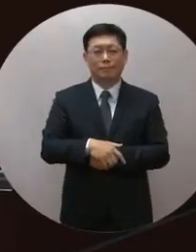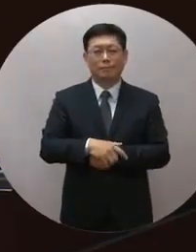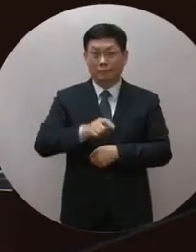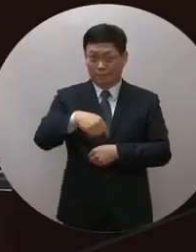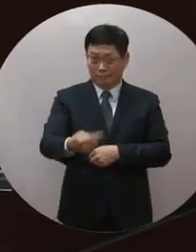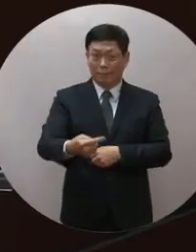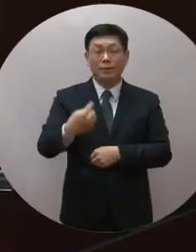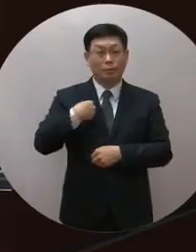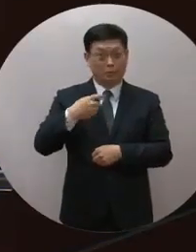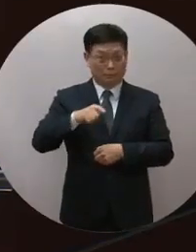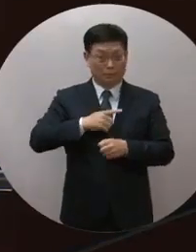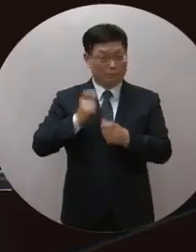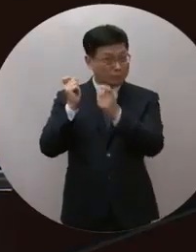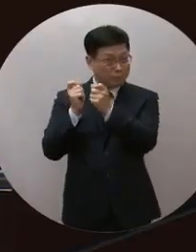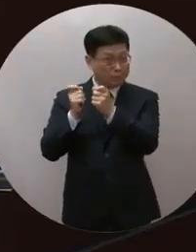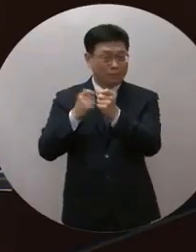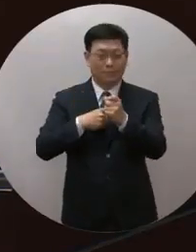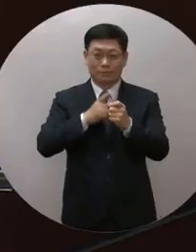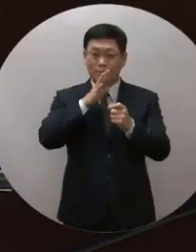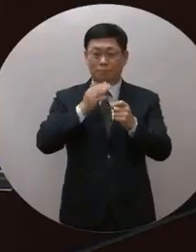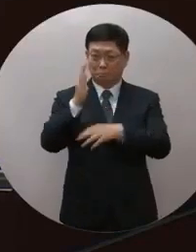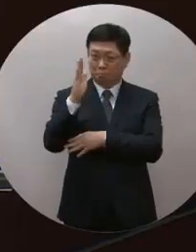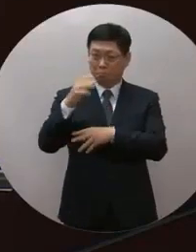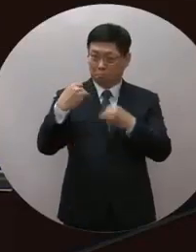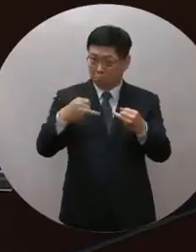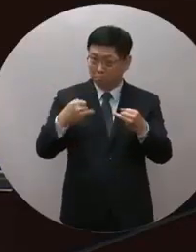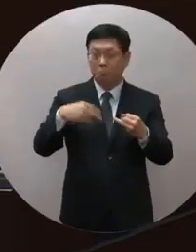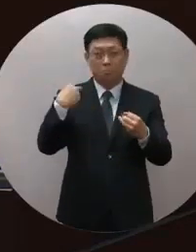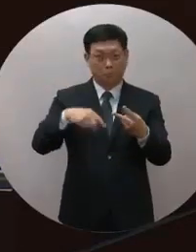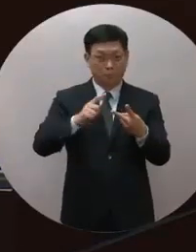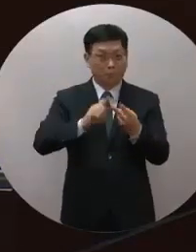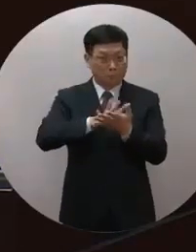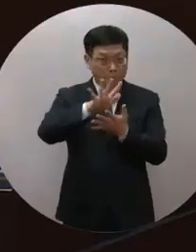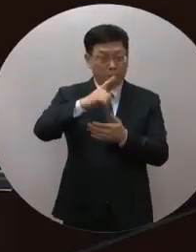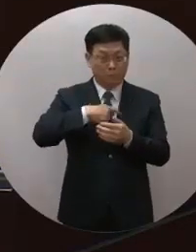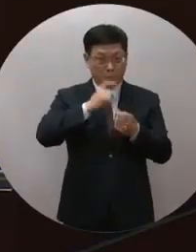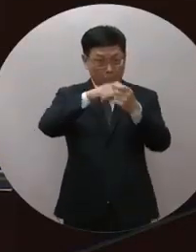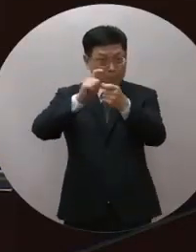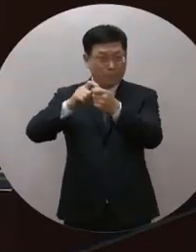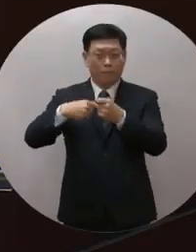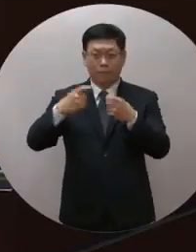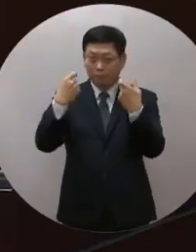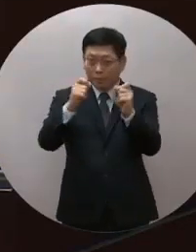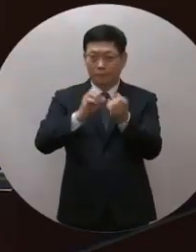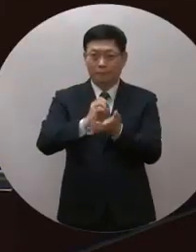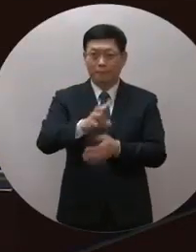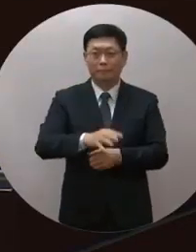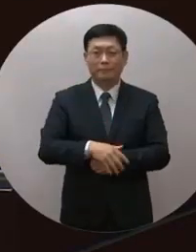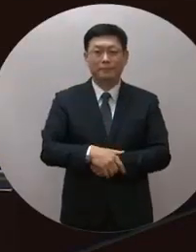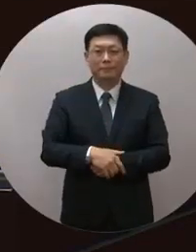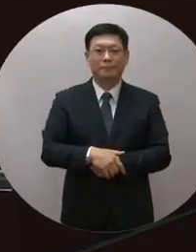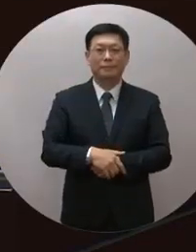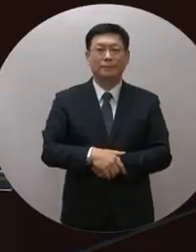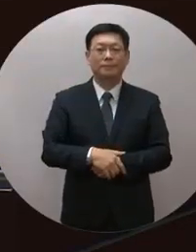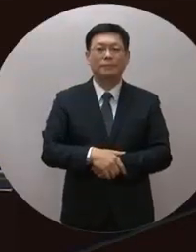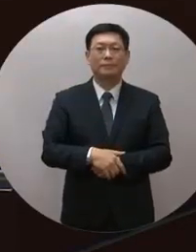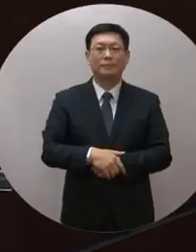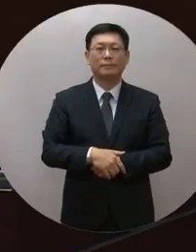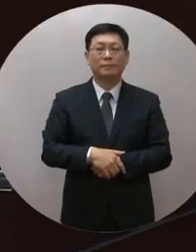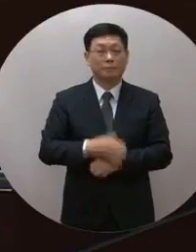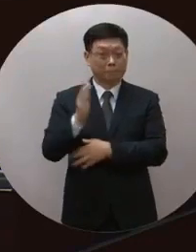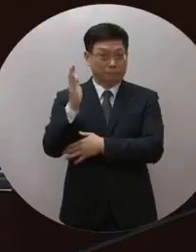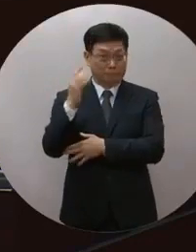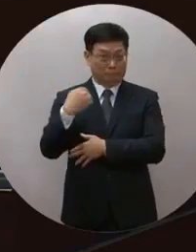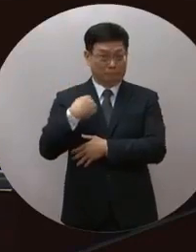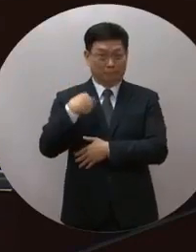以下仅就近期施政成果及未来展望扼要报告。在